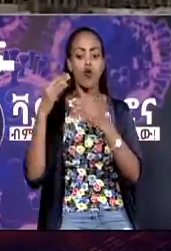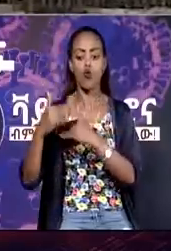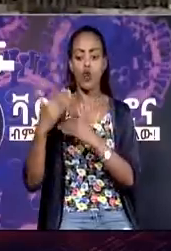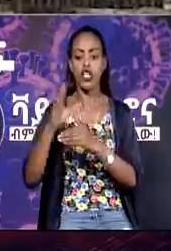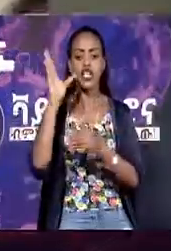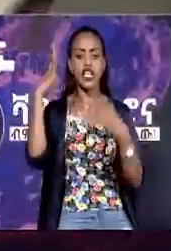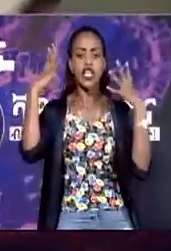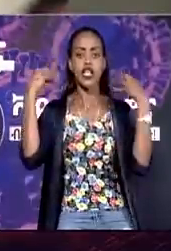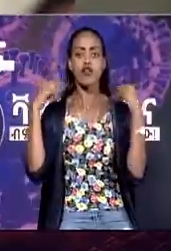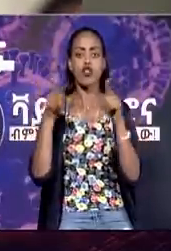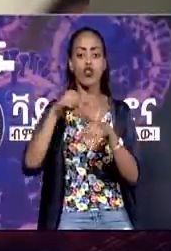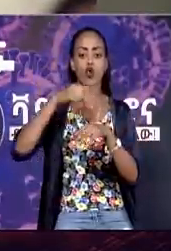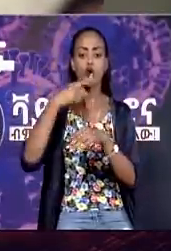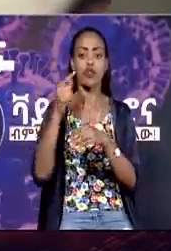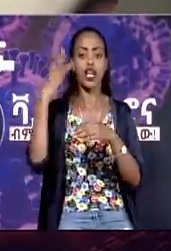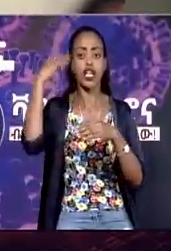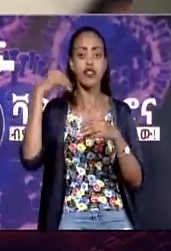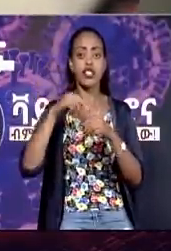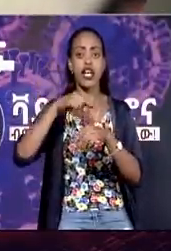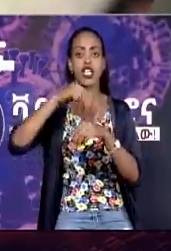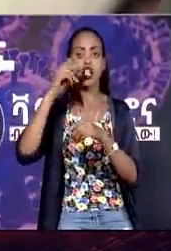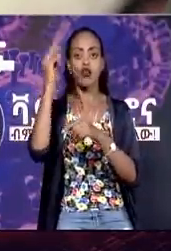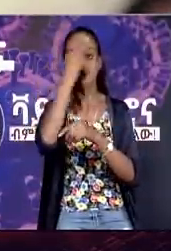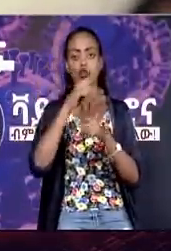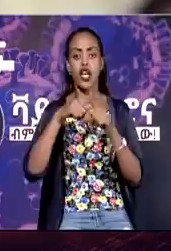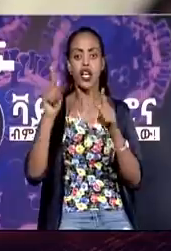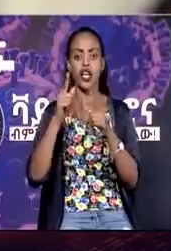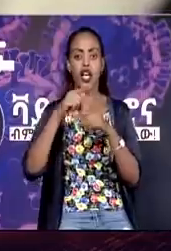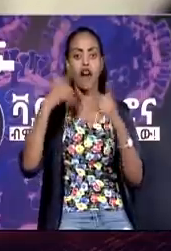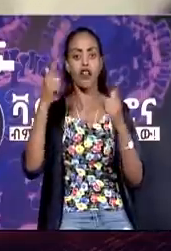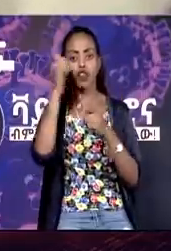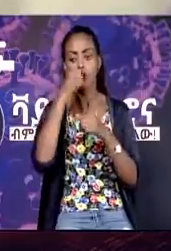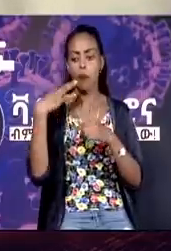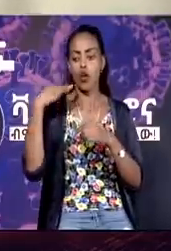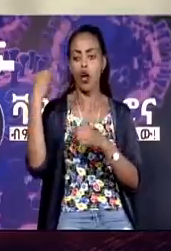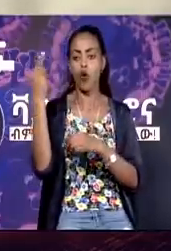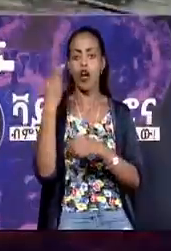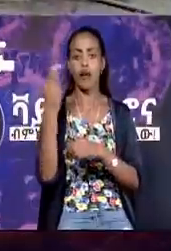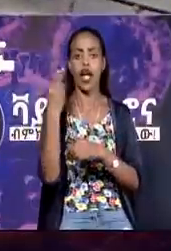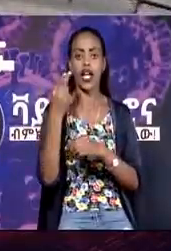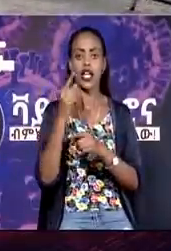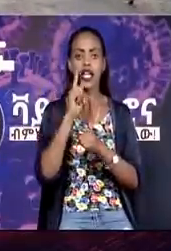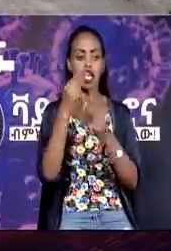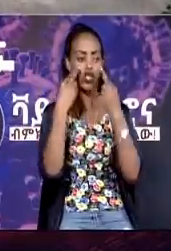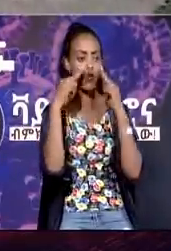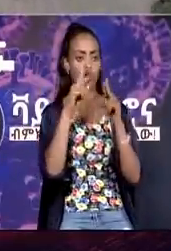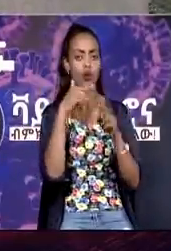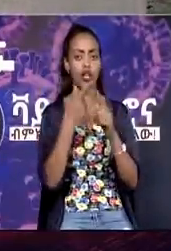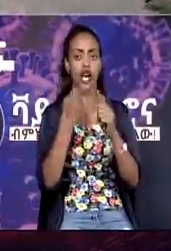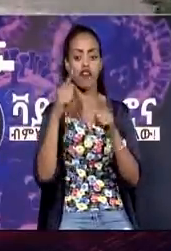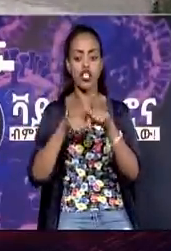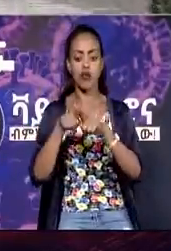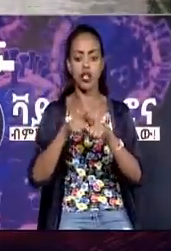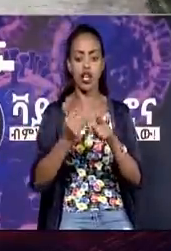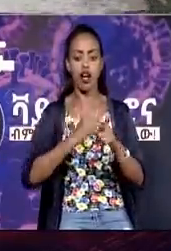ደው ክብላ ከም ዝደለያ ንግብፂ እንተረጋግፃላ፣ ሱዳን ግን ጉዳይ ዓብ ግድብ ህዳሰ ኢትዮጵያ ብውልቃብ ረብሓይ እየ ዝምልከቶ ክትብል ካብቲ ስምምዕነት